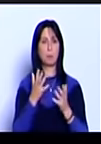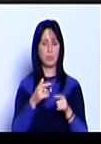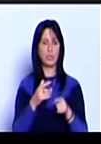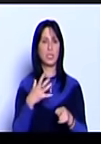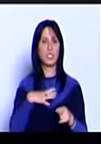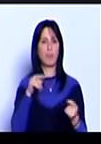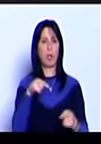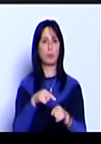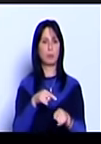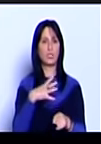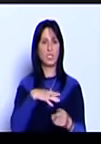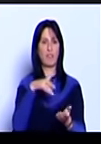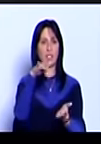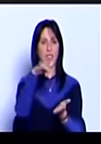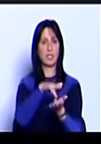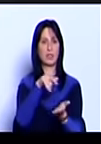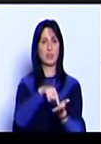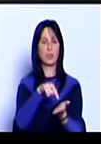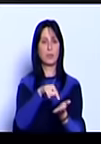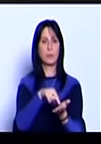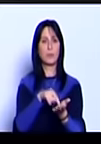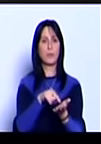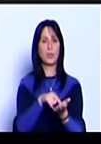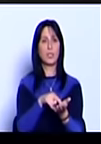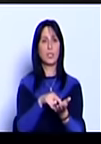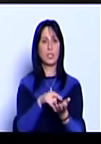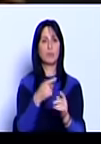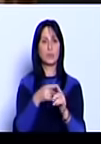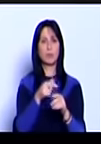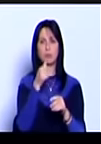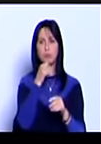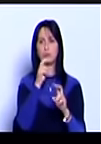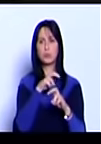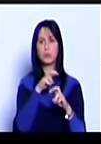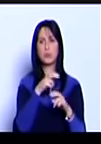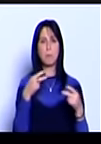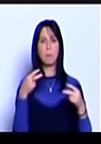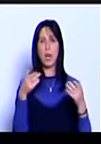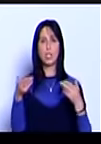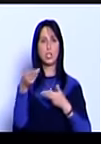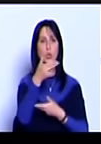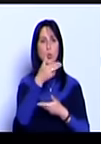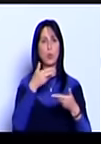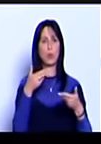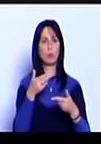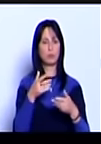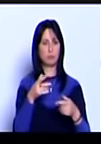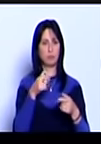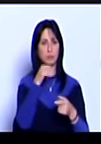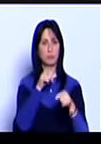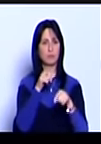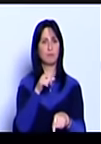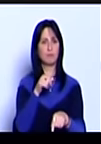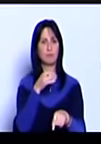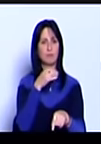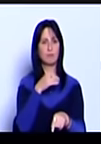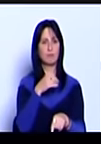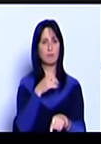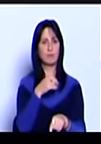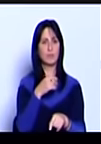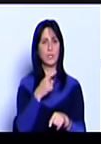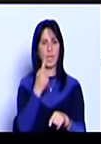ჩვენ გვაქვს ჩვენი საქართველოსთვის და ეს პრინციპში მონასინჯი გვაქვს ყველა იმ პარტნიორთან, რომელთანაც ჩვენ ურთიერთობა გქონია. და ეს ერთი